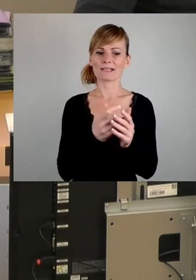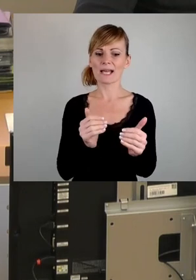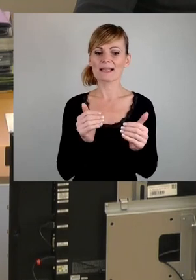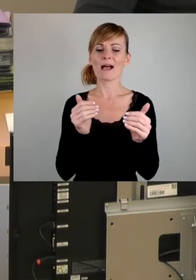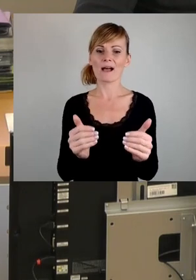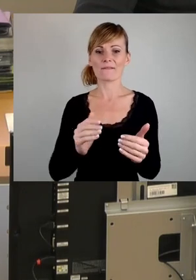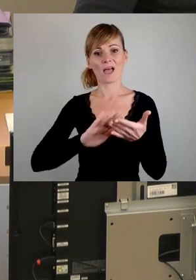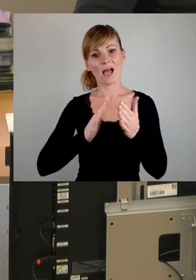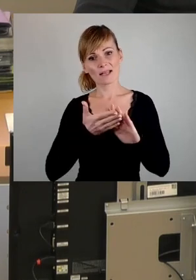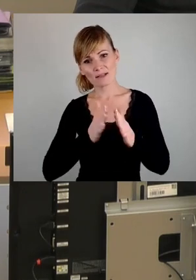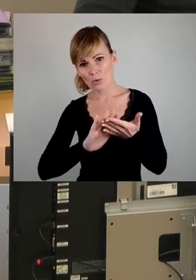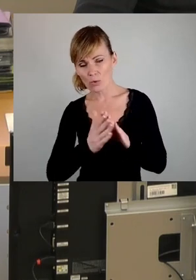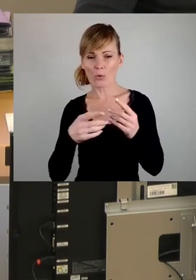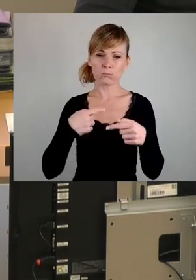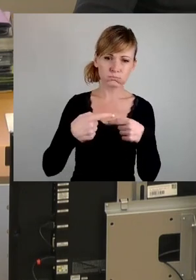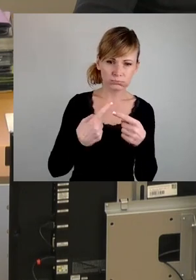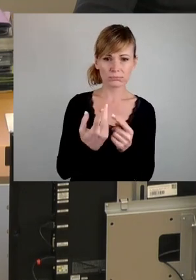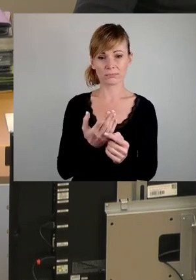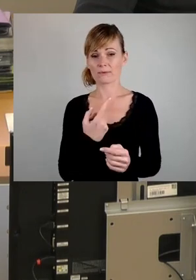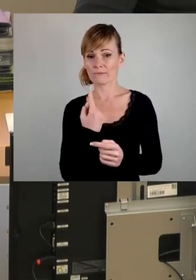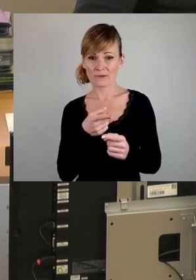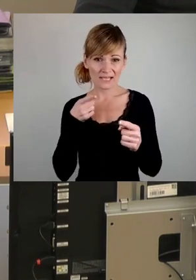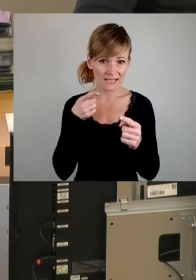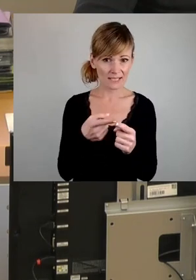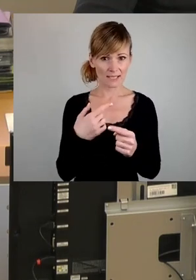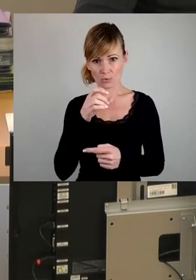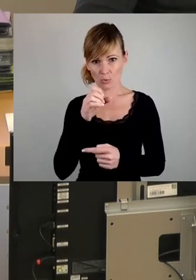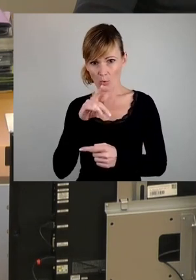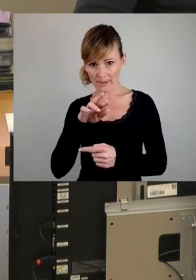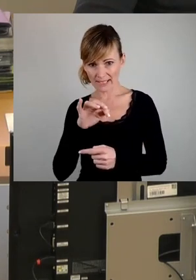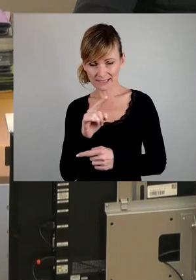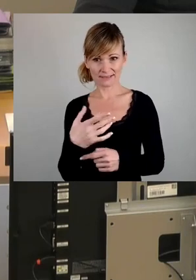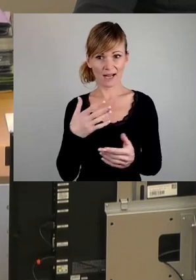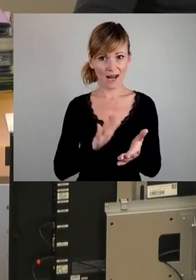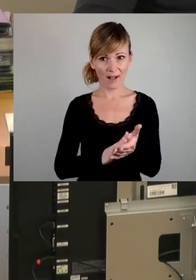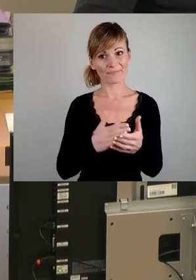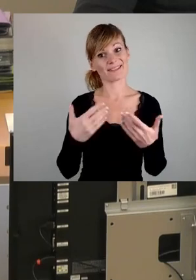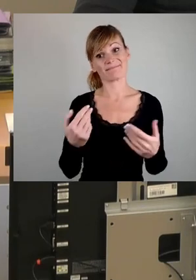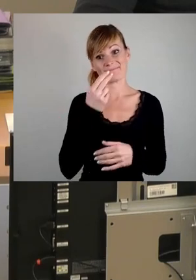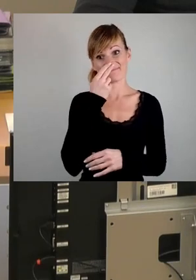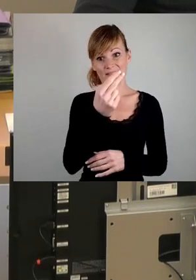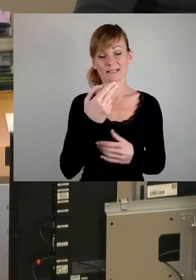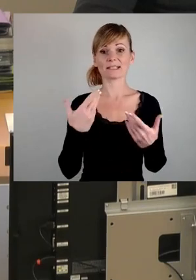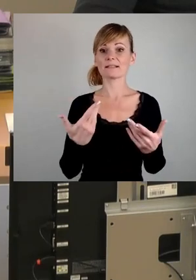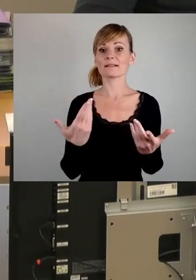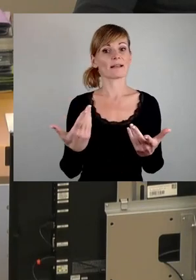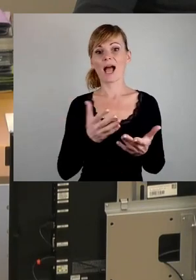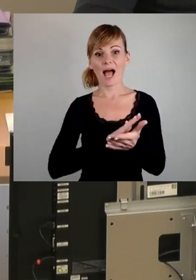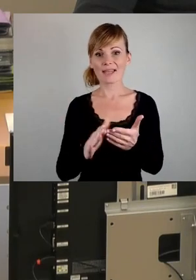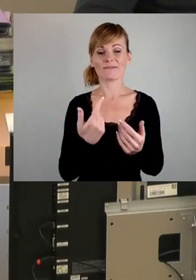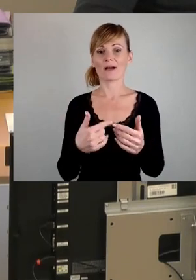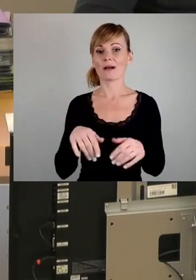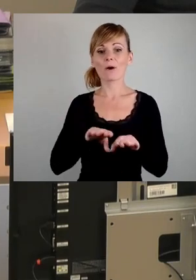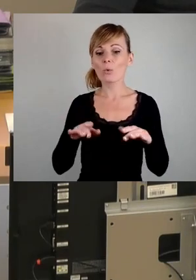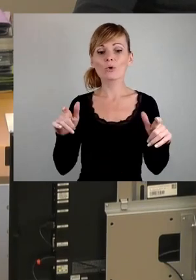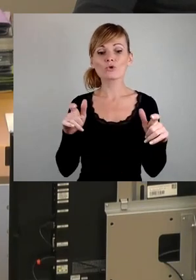uns zum Ziel in Dobritz führt. Wir müssen ja eine Sache mal sehen, es geht ja nicht darum, dass wir da einfach dieses Grundstück kaufen, ne? Und ja,